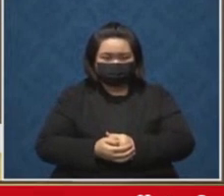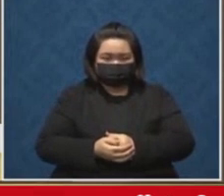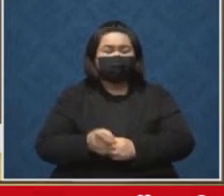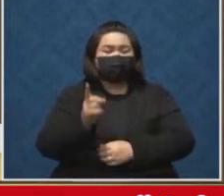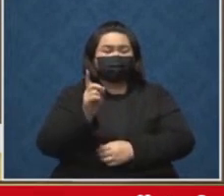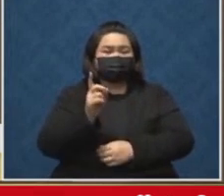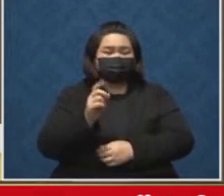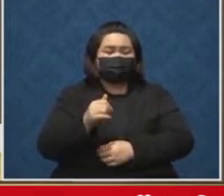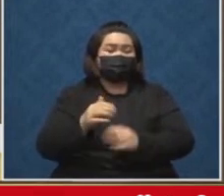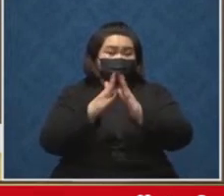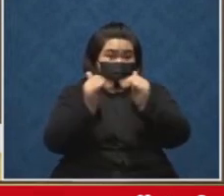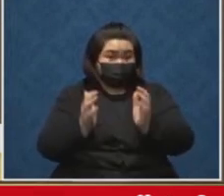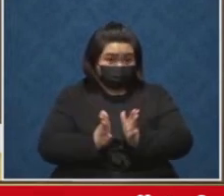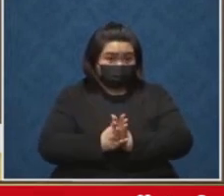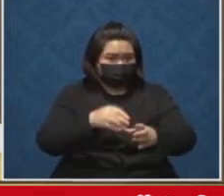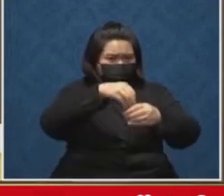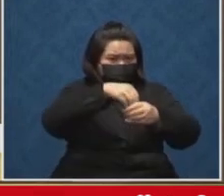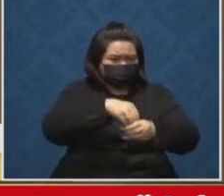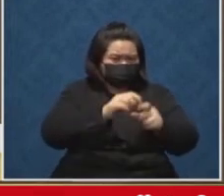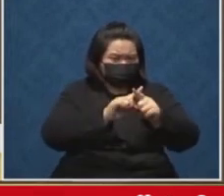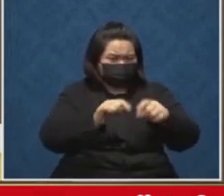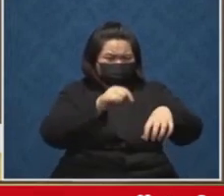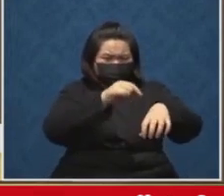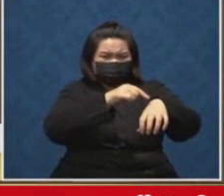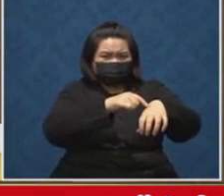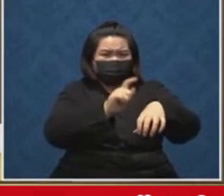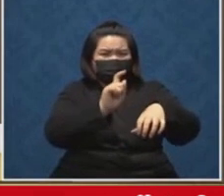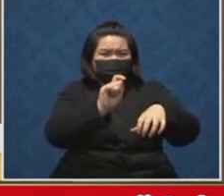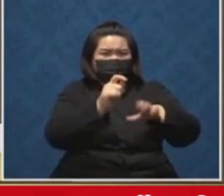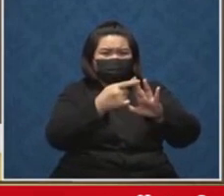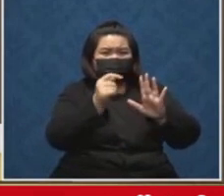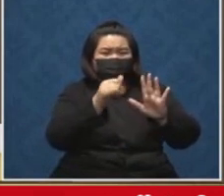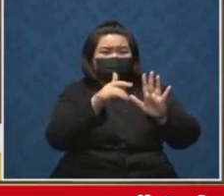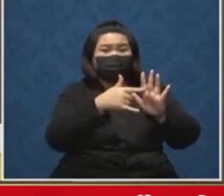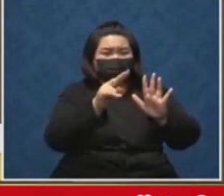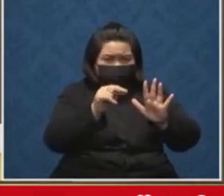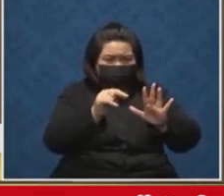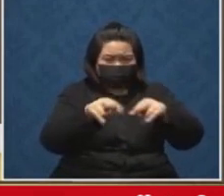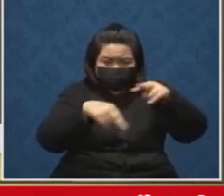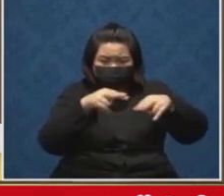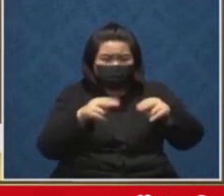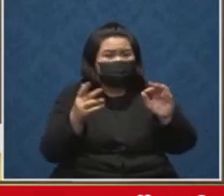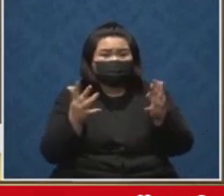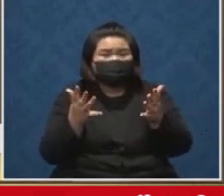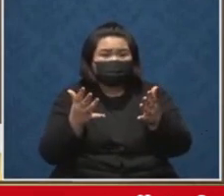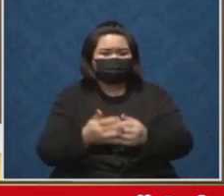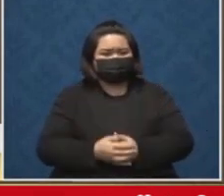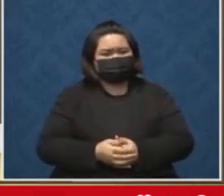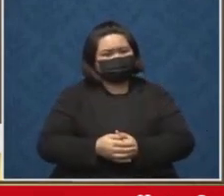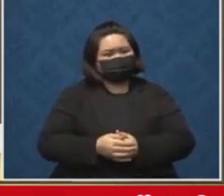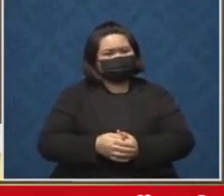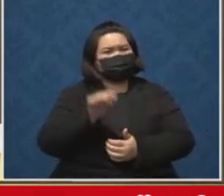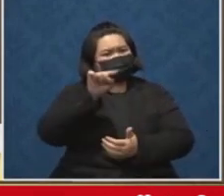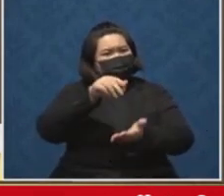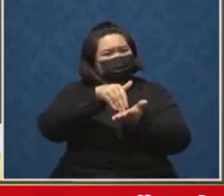ตเลยอุทยานทำอะไรอยู่ทำไมไม่ดูเห็นบอกไปประชุมเมื่ออาทิตย์ที่แล้วบอกไม่ได้เลยไล่เลยผมเสีย